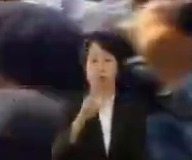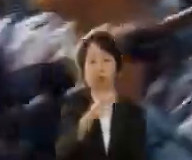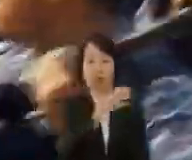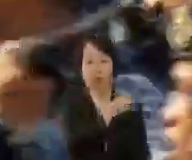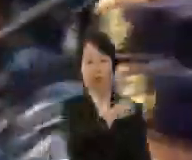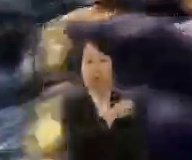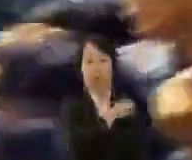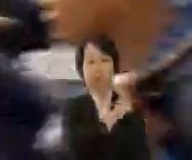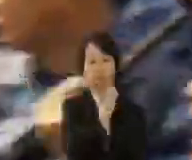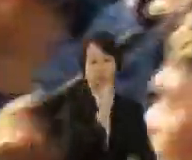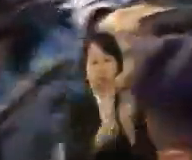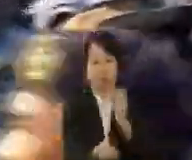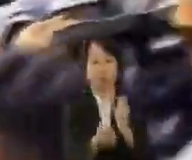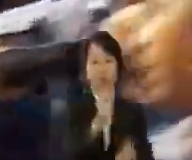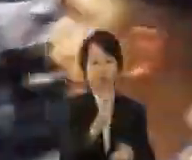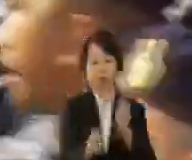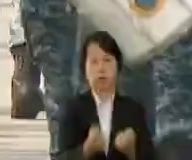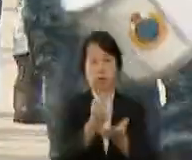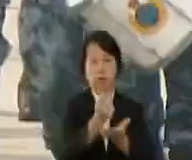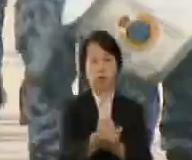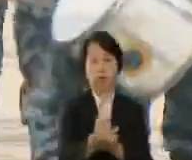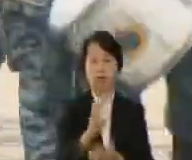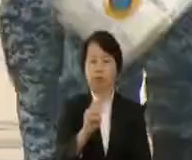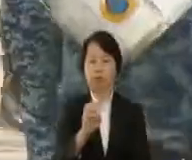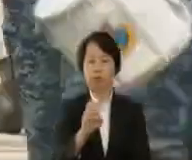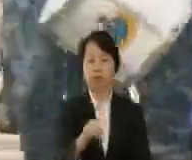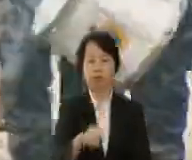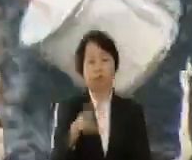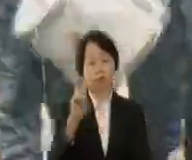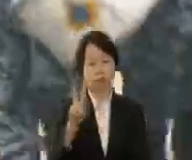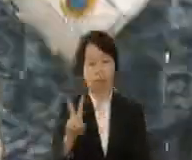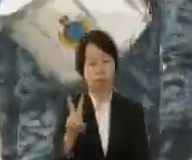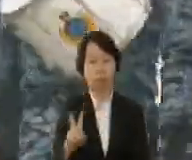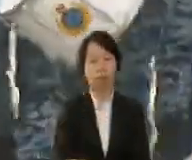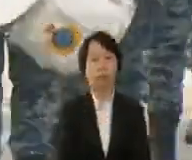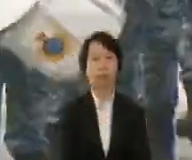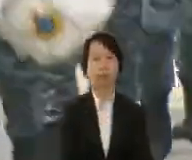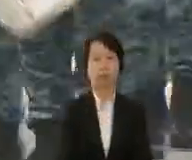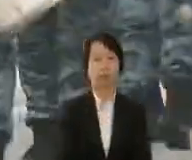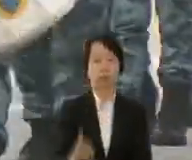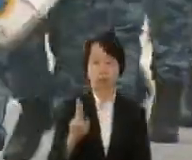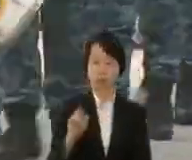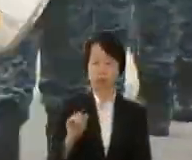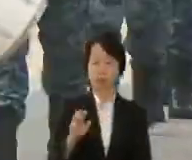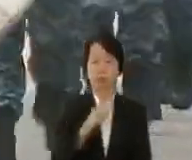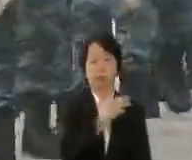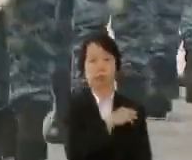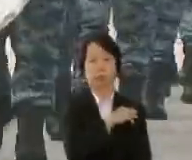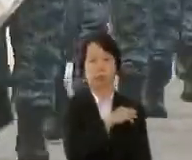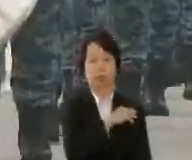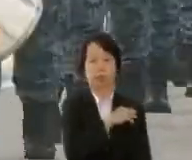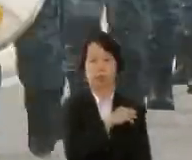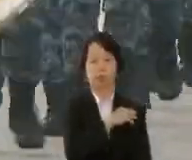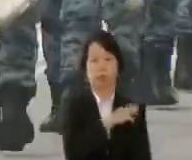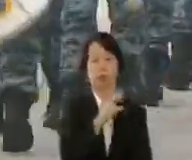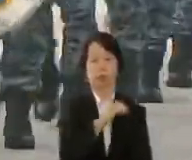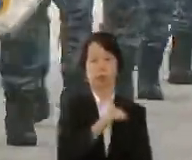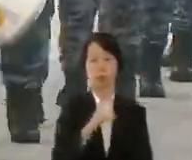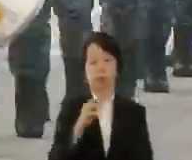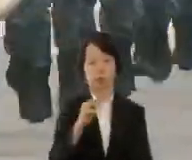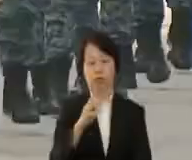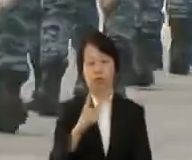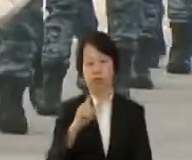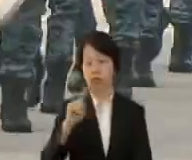pegawai Pancaragan dibantu pegawai Warren 2 Muhammad Fairul bin Mahat, Drum Major Sarjan Udara Muhammad Zulkifli bin